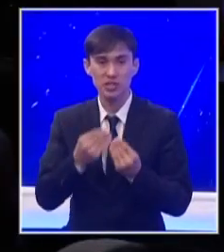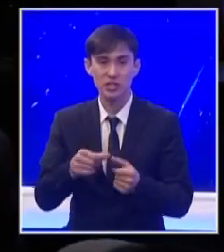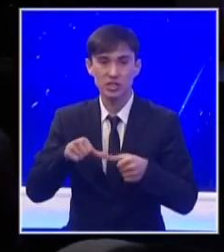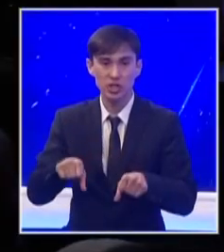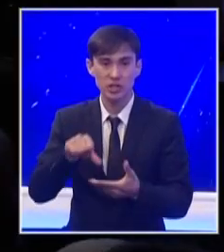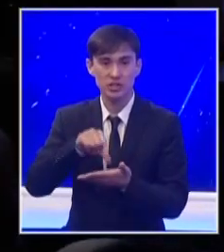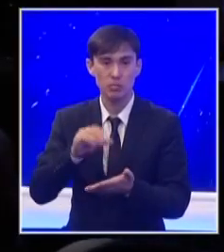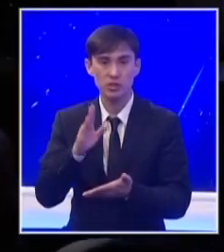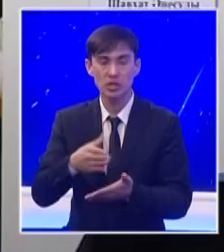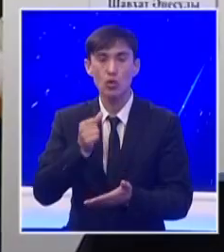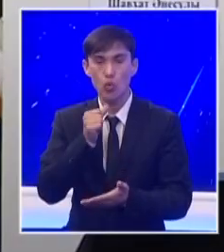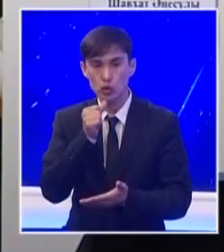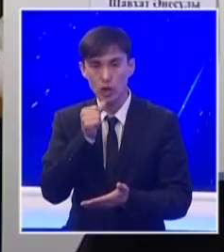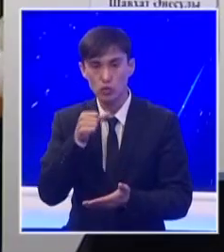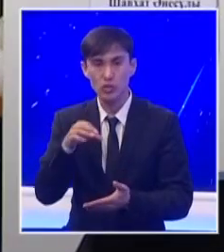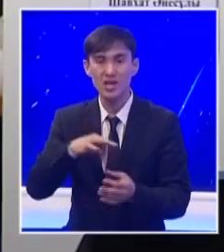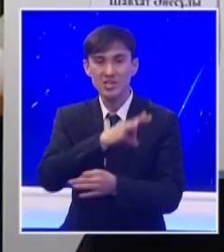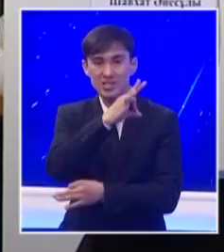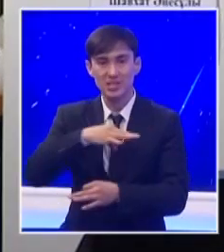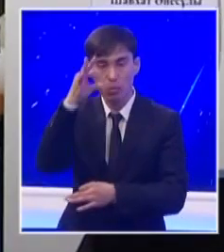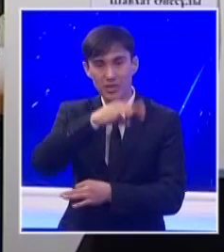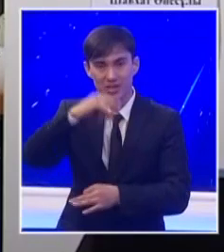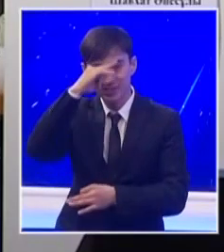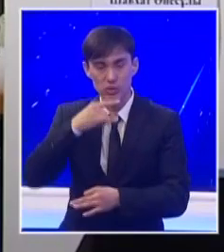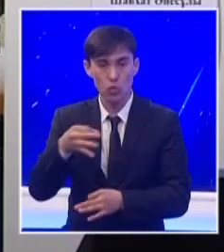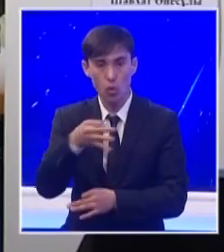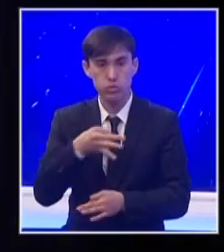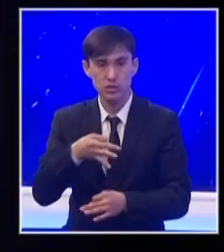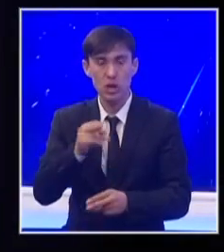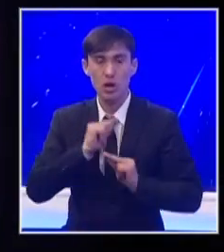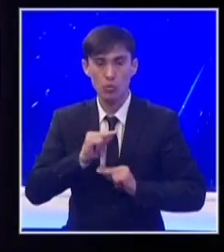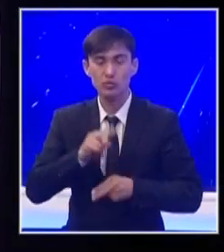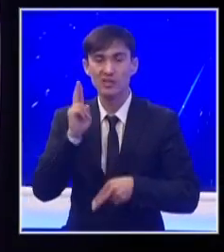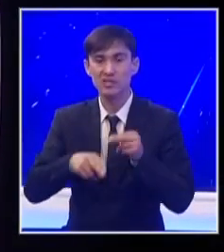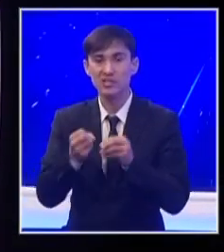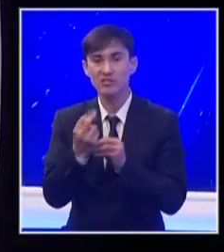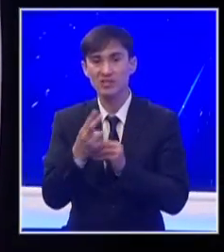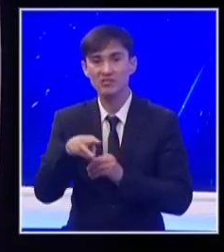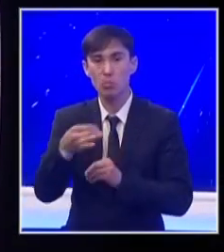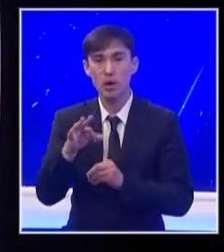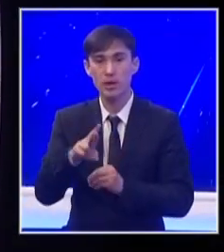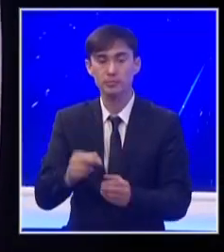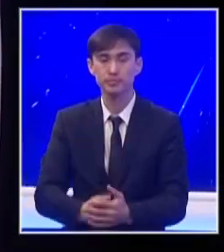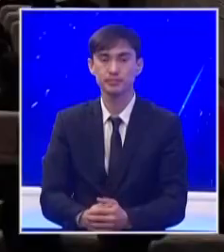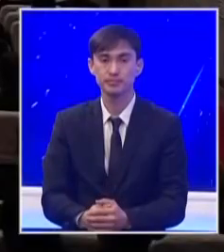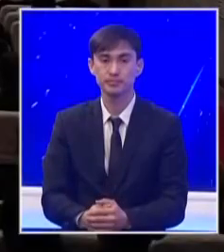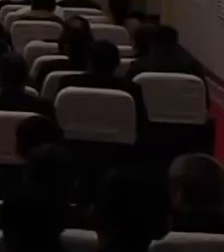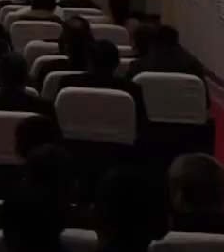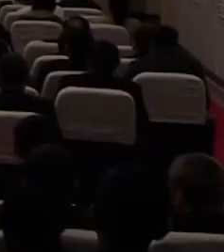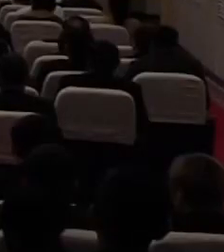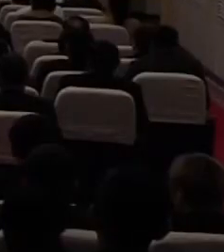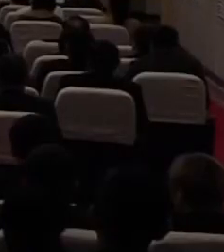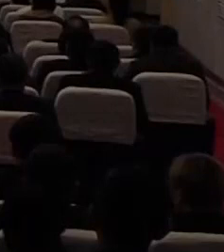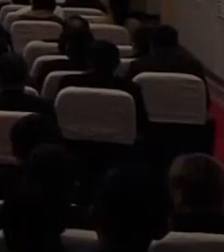ЦИК посетят Кустанайскую и Западно-Казахстанскую области. Рабочий тур завершится 12 мая. Айсул Жандосова, Жайх